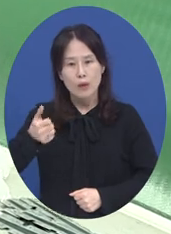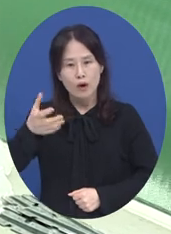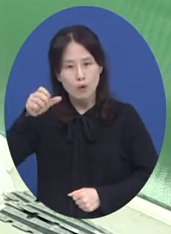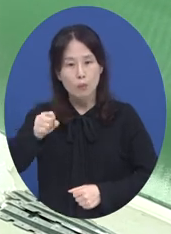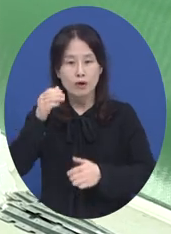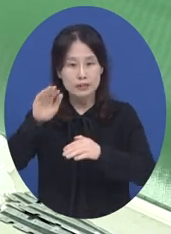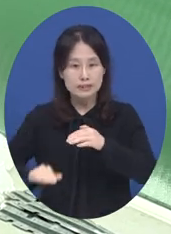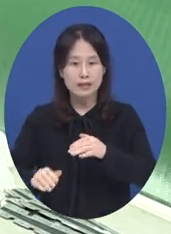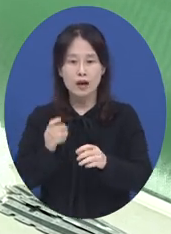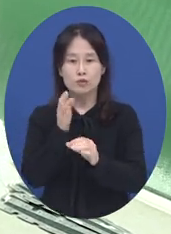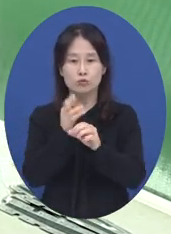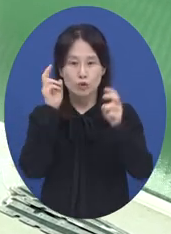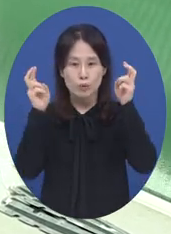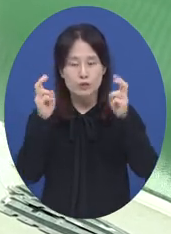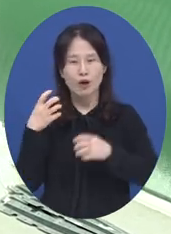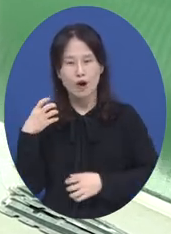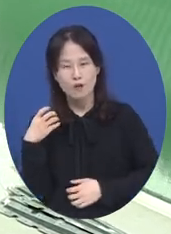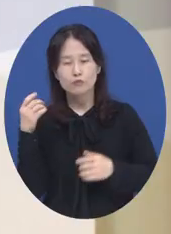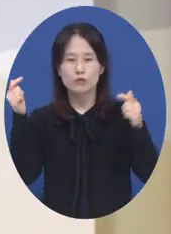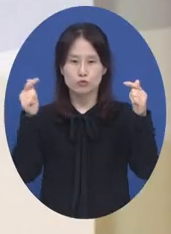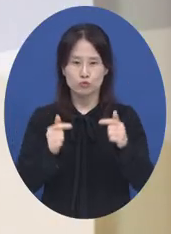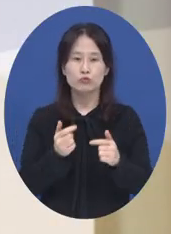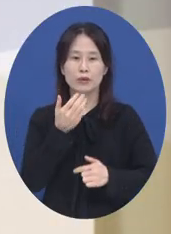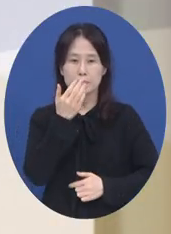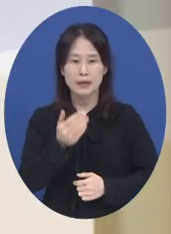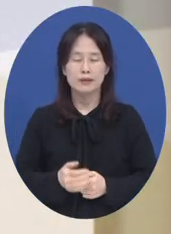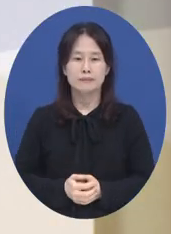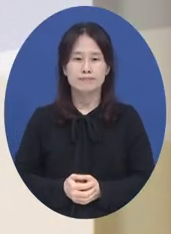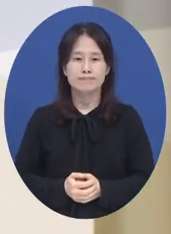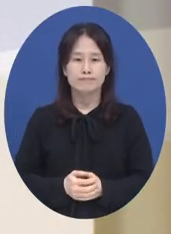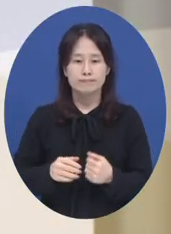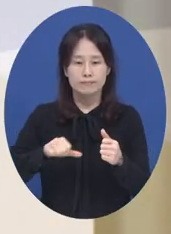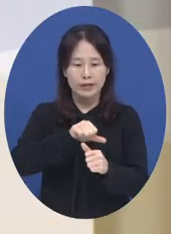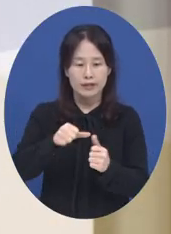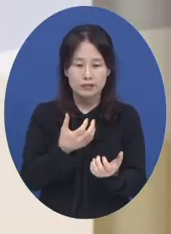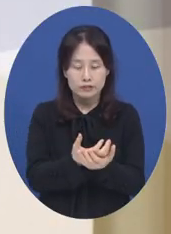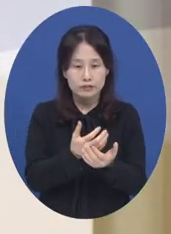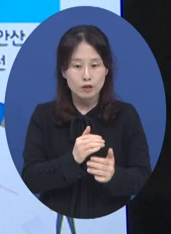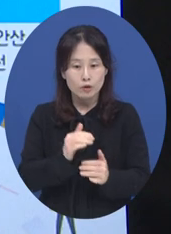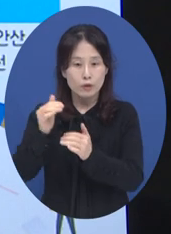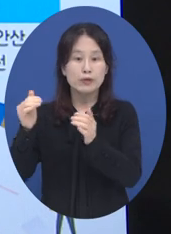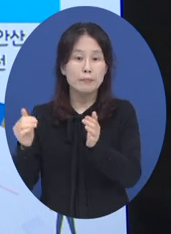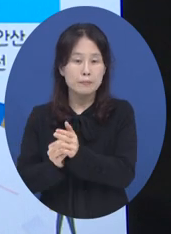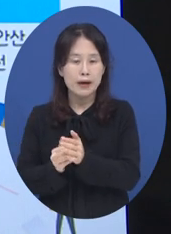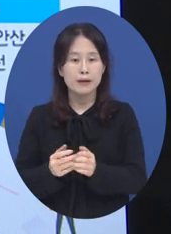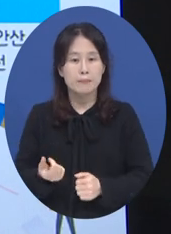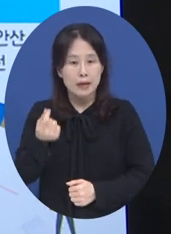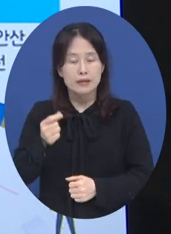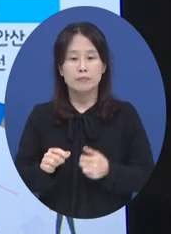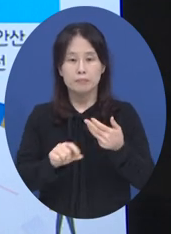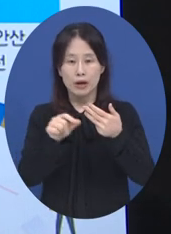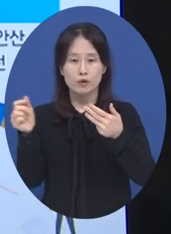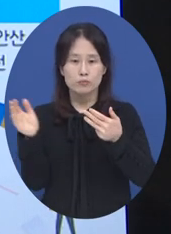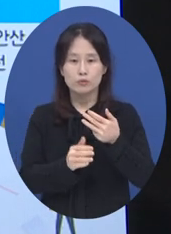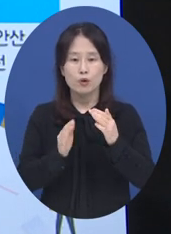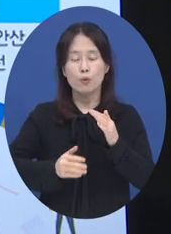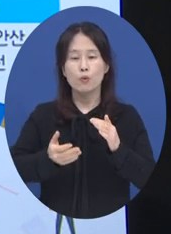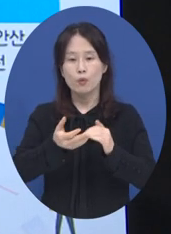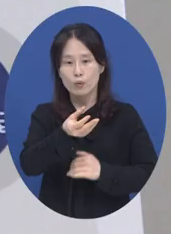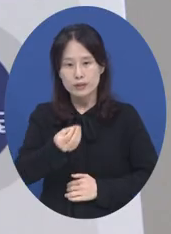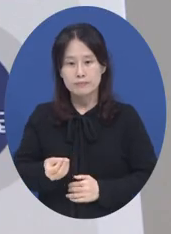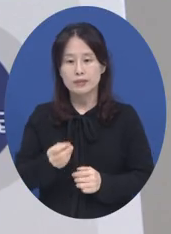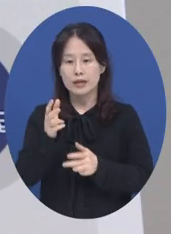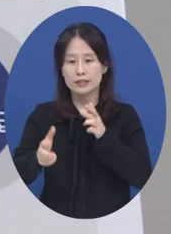부담을 덜 수 있게 됐습니다 돈은 행정절차를 마무리 해 이르면 올해 8월부터 공공 임대 산업단지